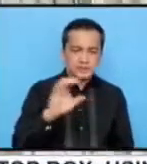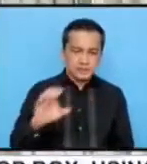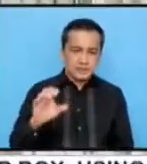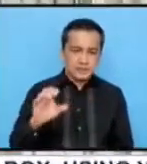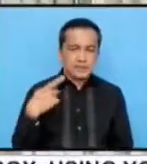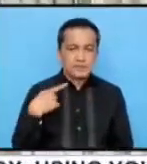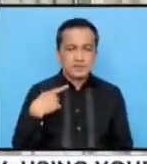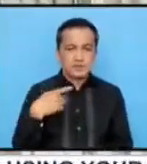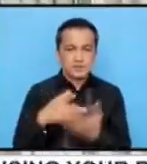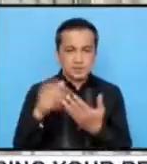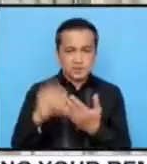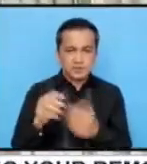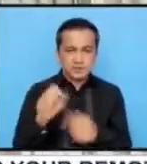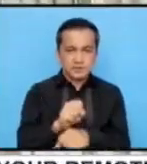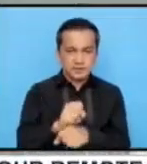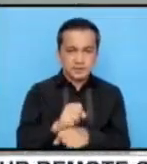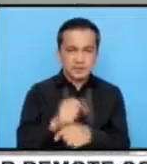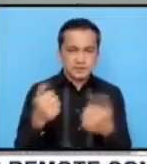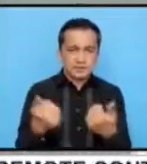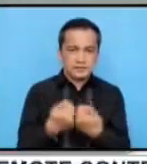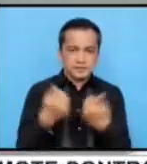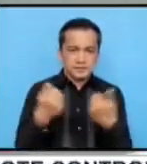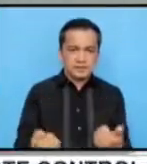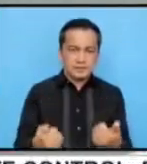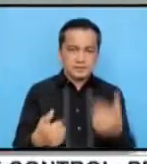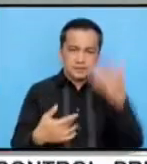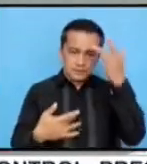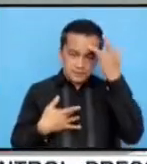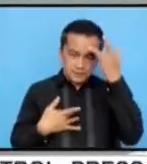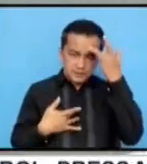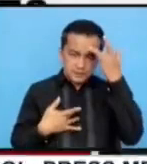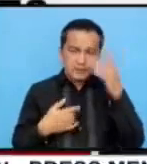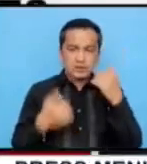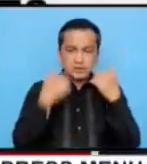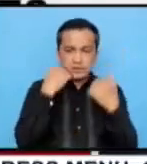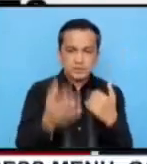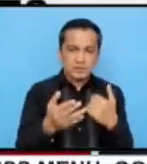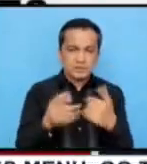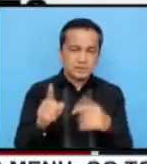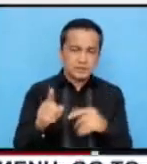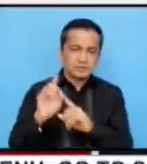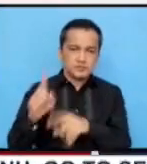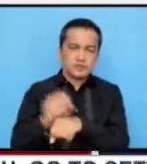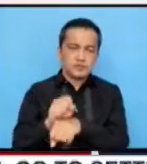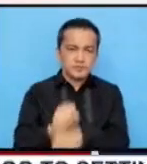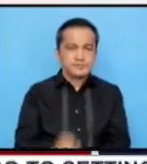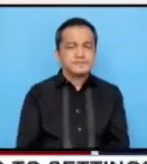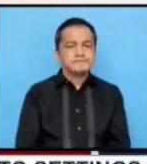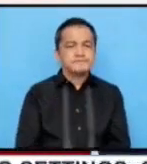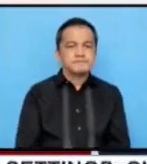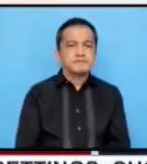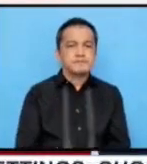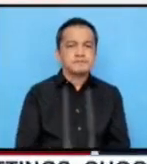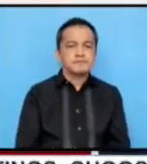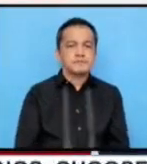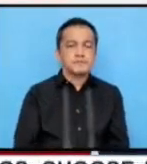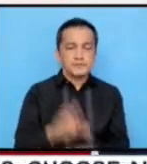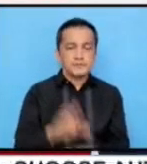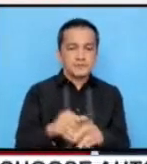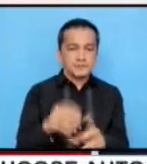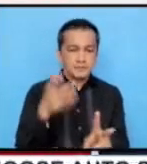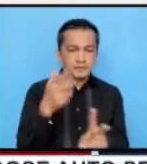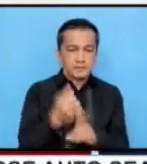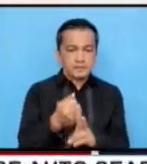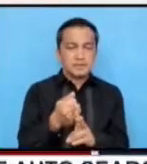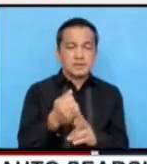empleyado na naaksidente, nagkasakit o namatay habang nasa trabaho. Kasamaan niya rito ang mga naapektuhan o nasawi